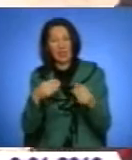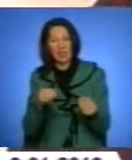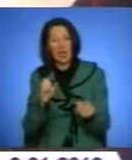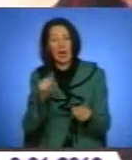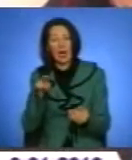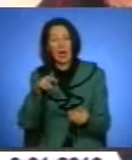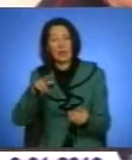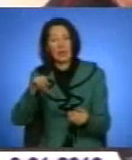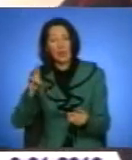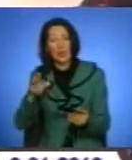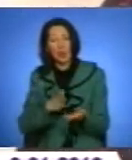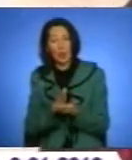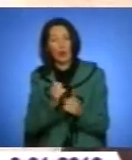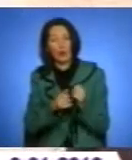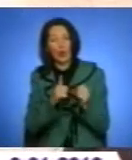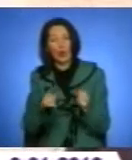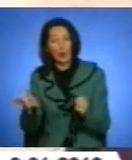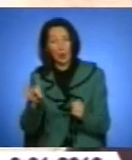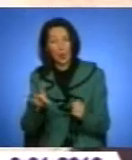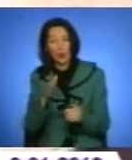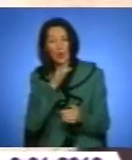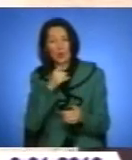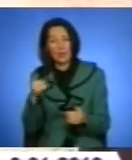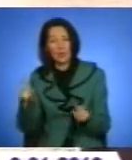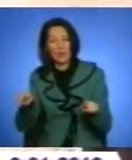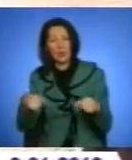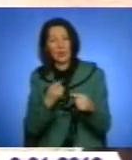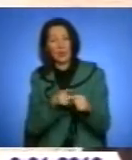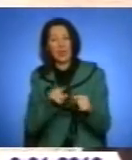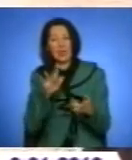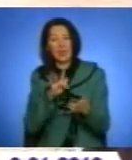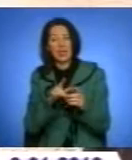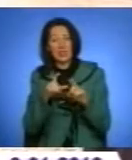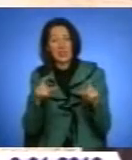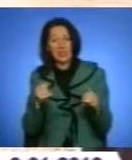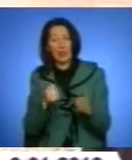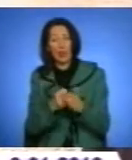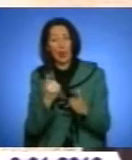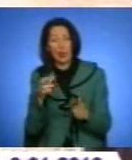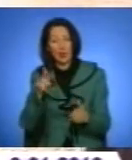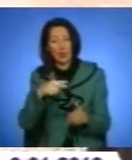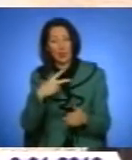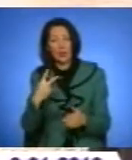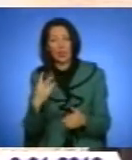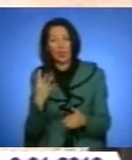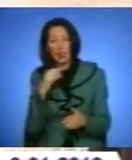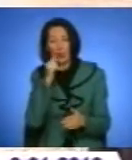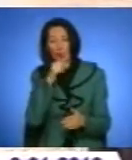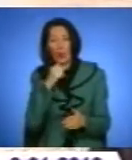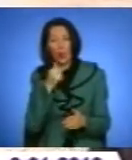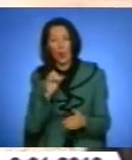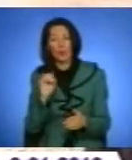кожному районі. Термін створення цих центрів до 1 січня 2014 року.